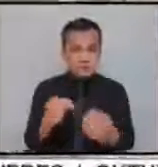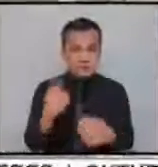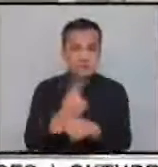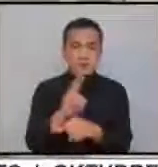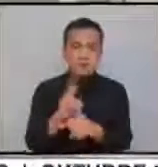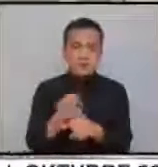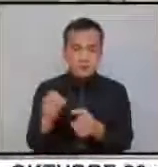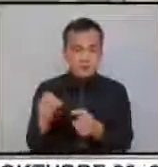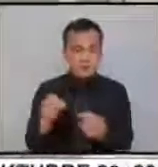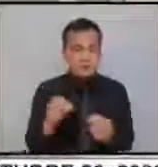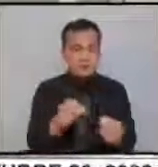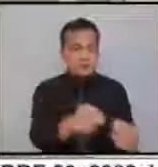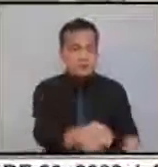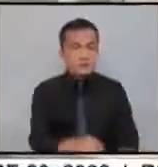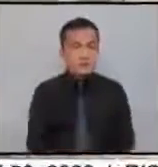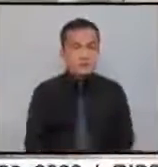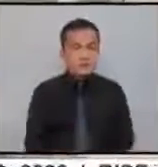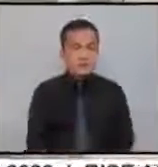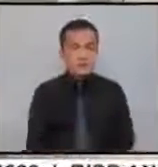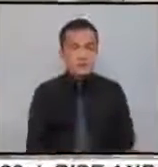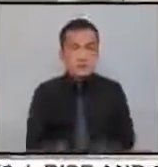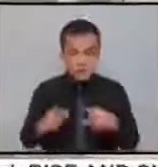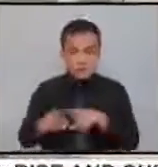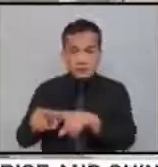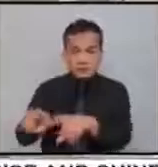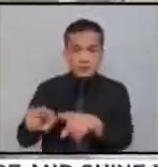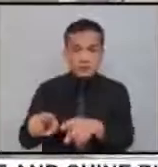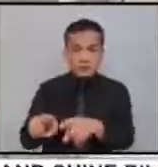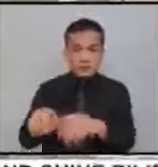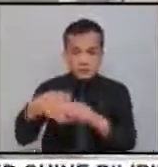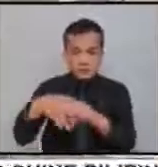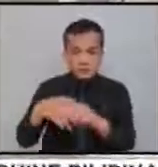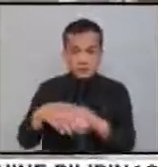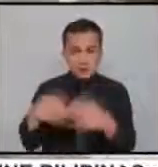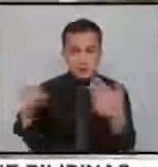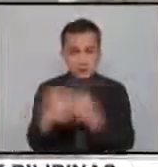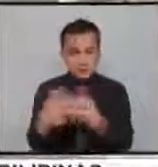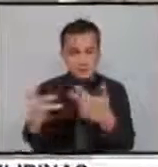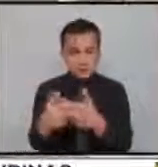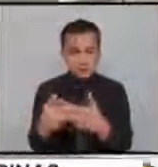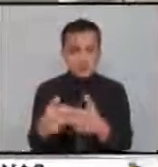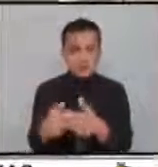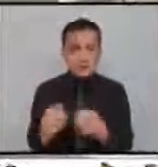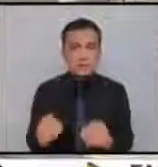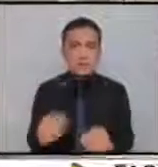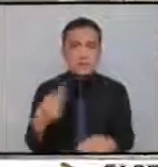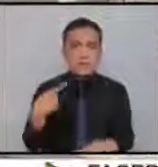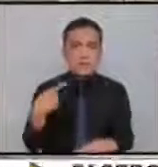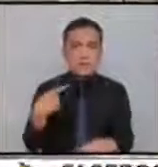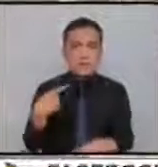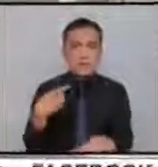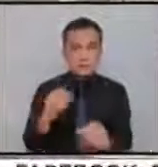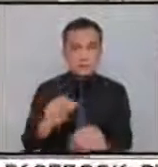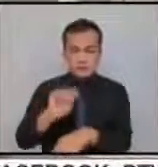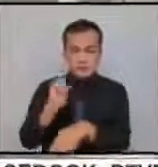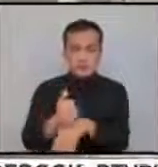kasabay ng pagpapaluwag ng daloy ng trapiko, maglalaan na ng motorcycle lane dito sa Quezon City.